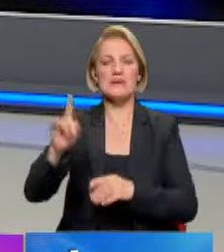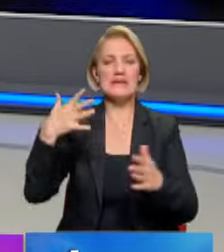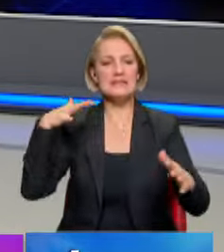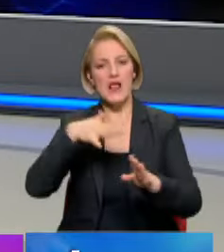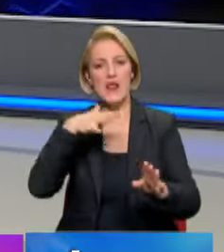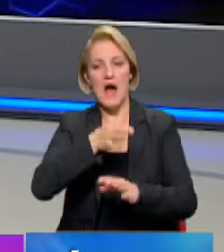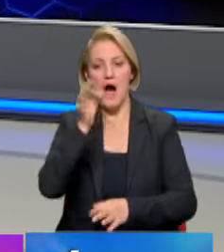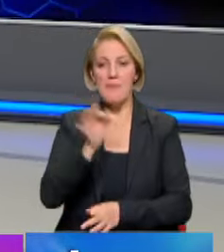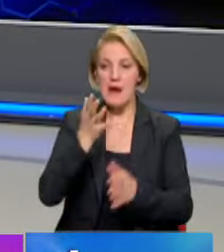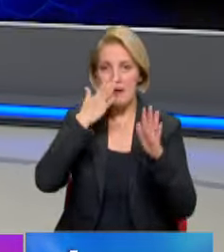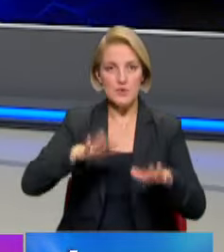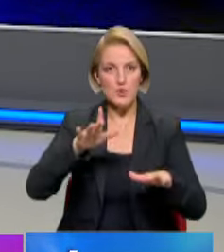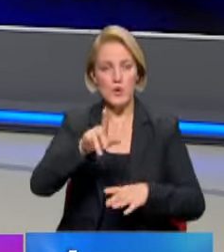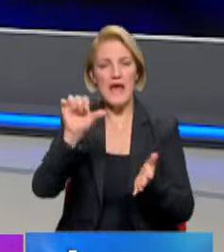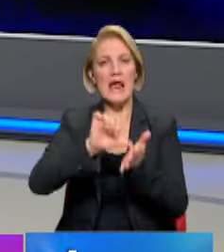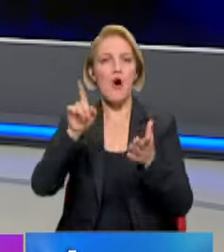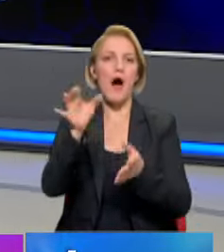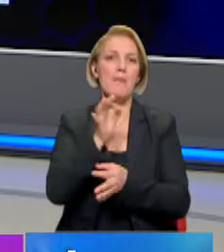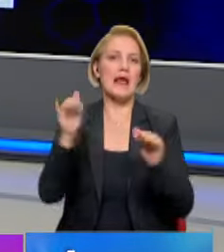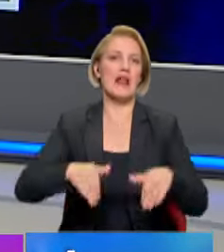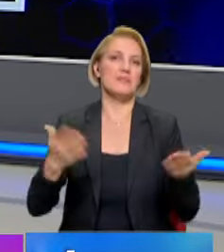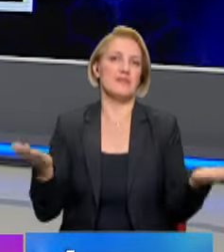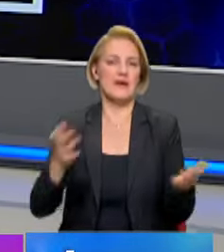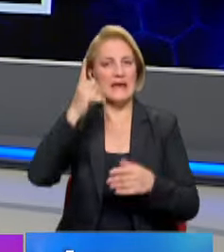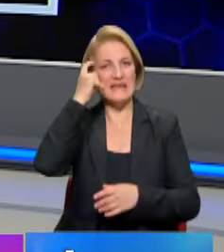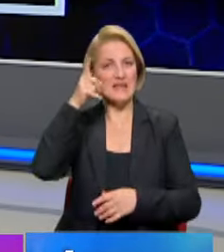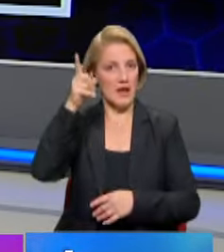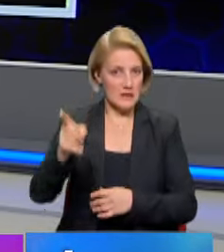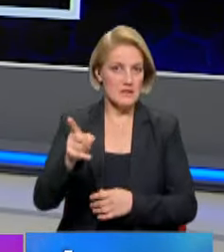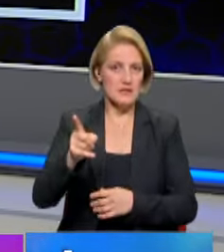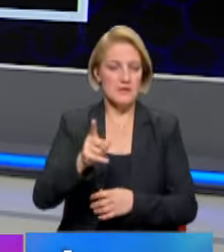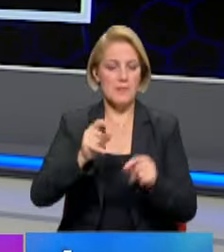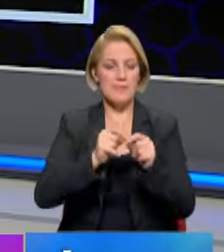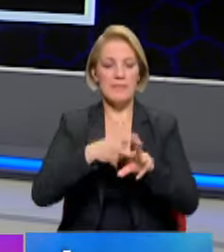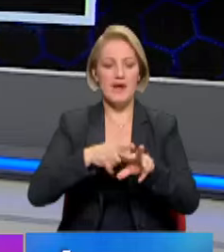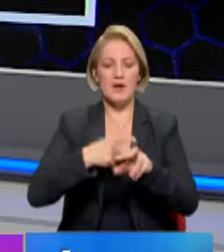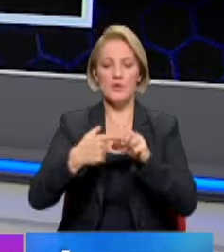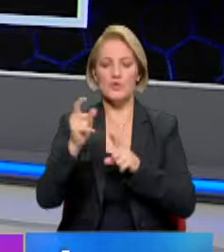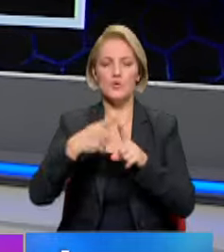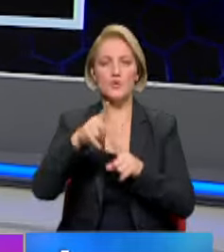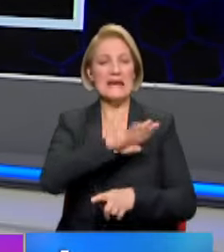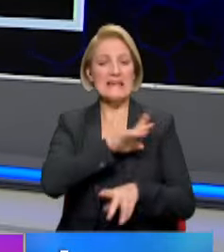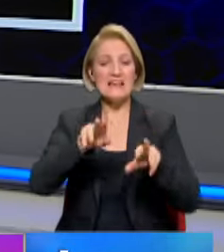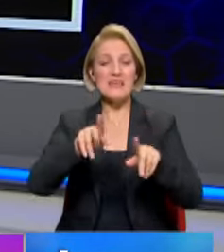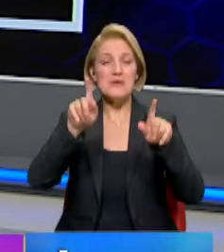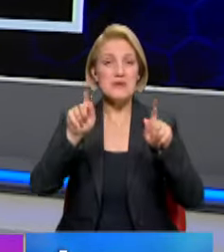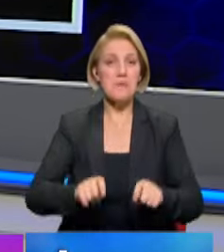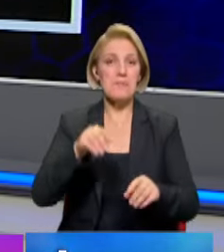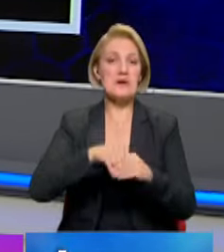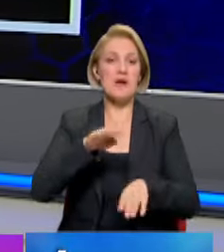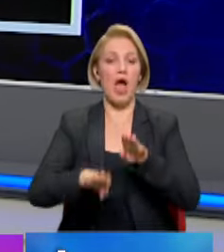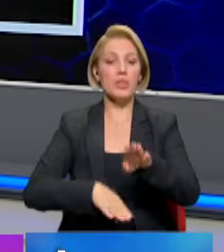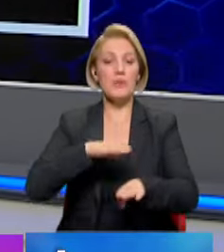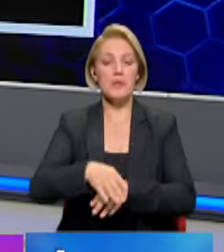haberini bekliyordu ancak İran'dan o haber hala gelmedi. İsrail ise Beyrut'u Gazze'ye çevirme yolunda adım adım ilerliyor.